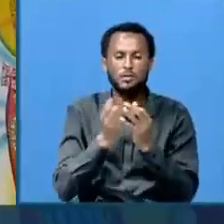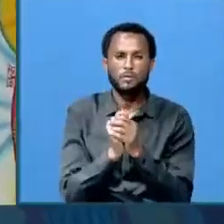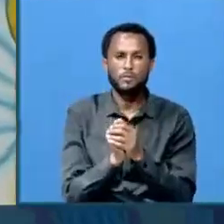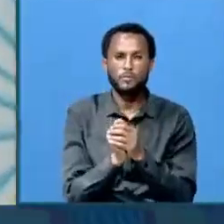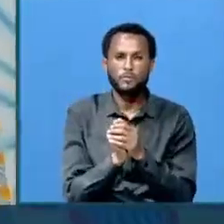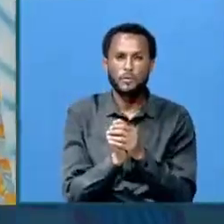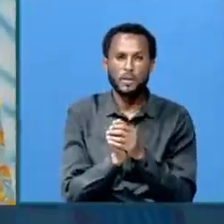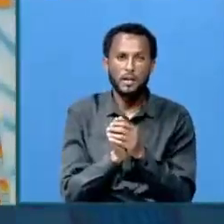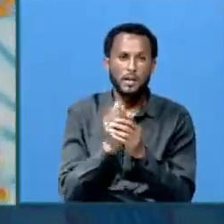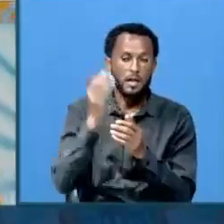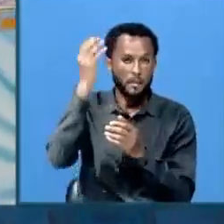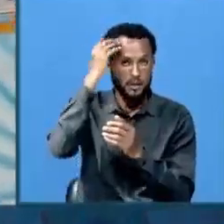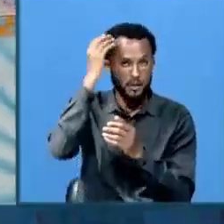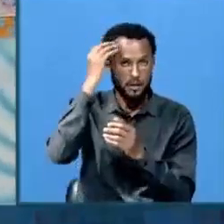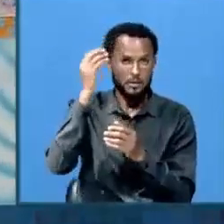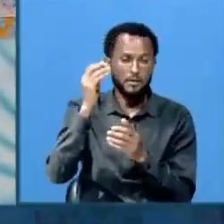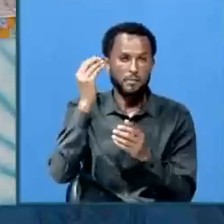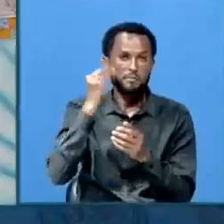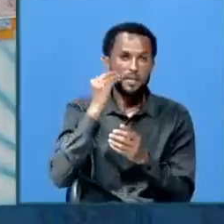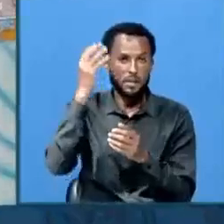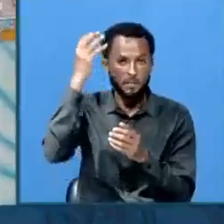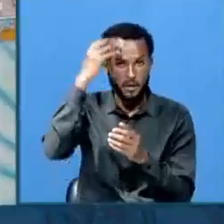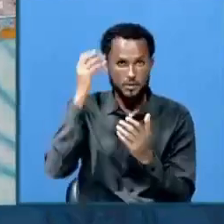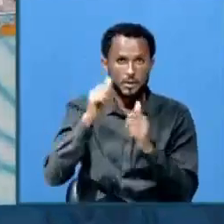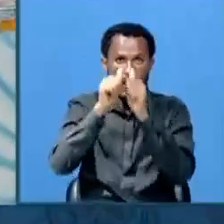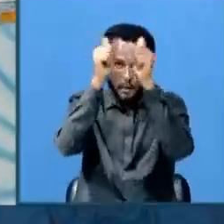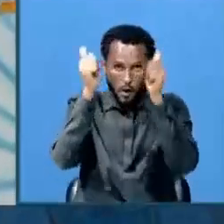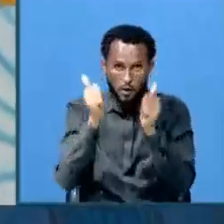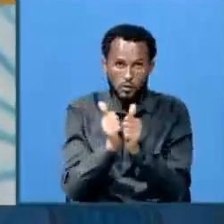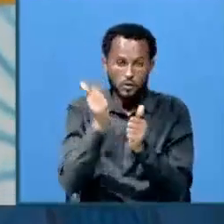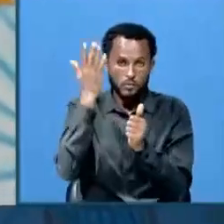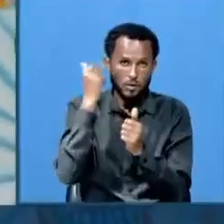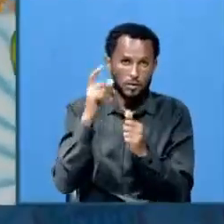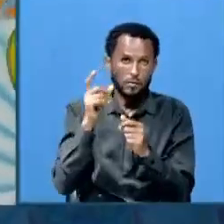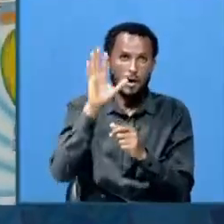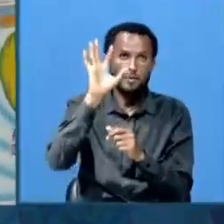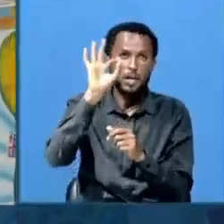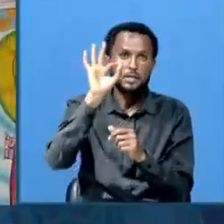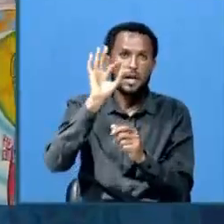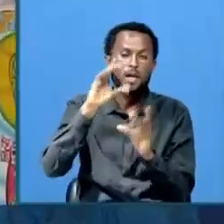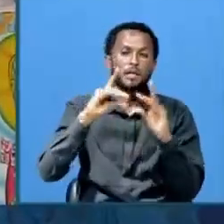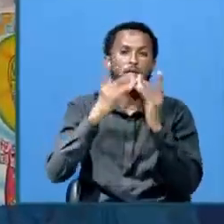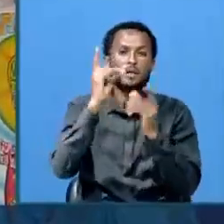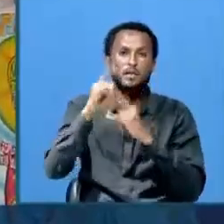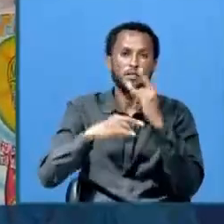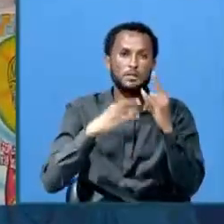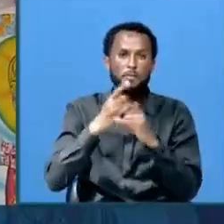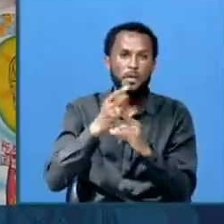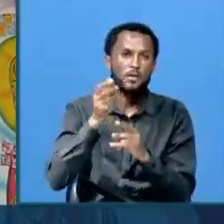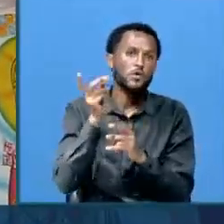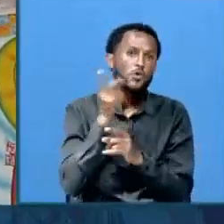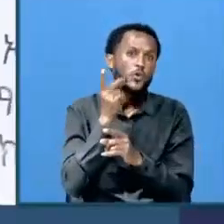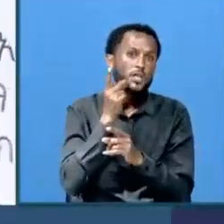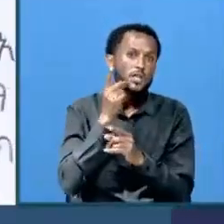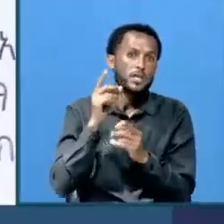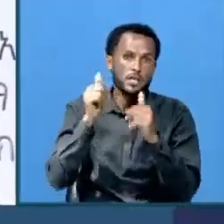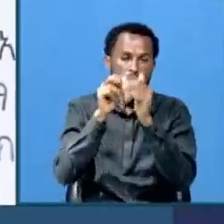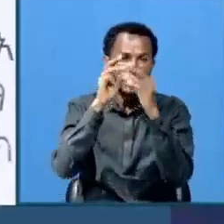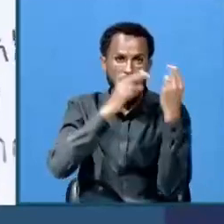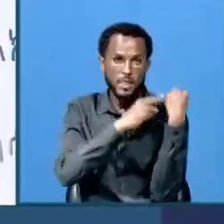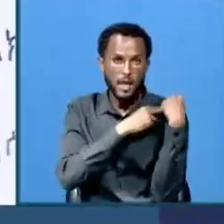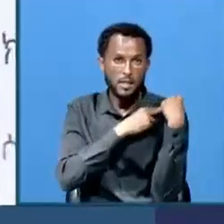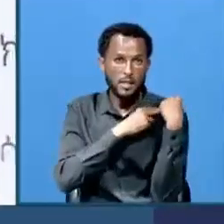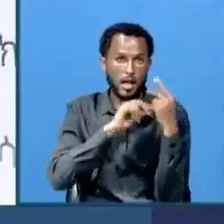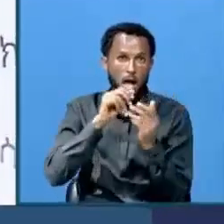ቤተ መንግስትን ክልቲኡ ኣምታይ ነይሩ ማለት እዩ ኣኽሱም እዩ ነይሩ ይኹን ዳ እምበር ኣብ 9ይ ክፍለ ዘመን ብዩሊት ግዲት ስልጣን ኣኽሱም ዝተዳኸመ ናብ